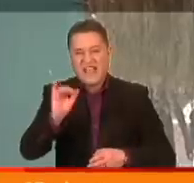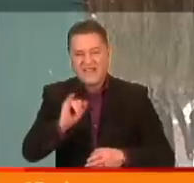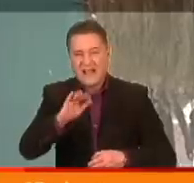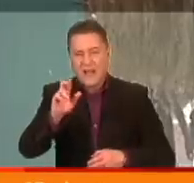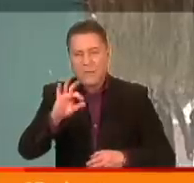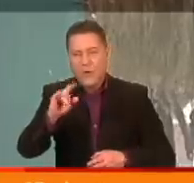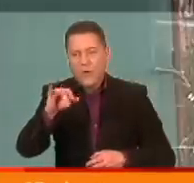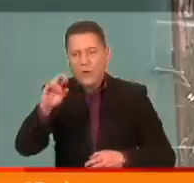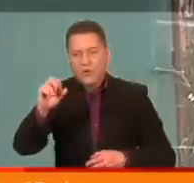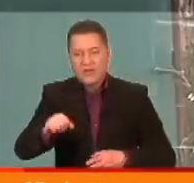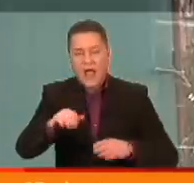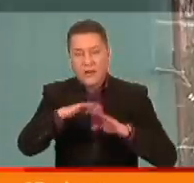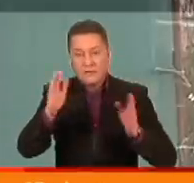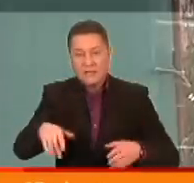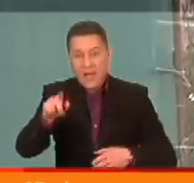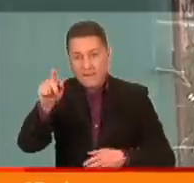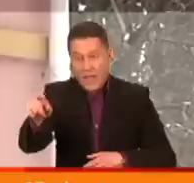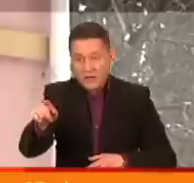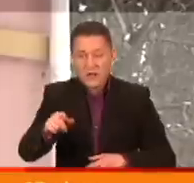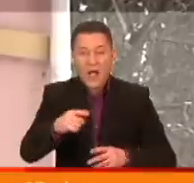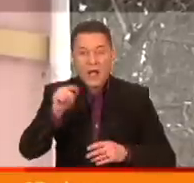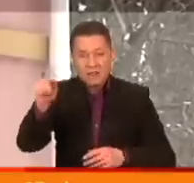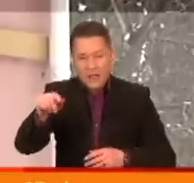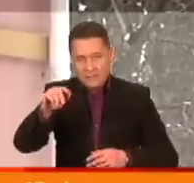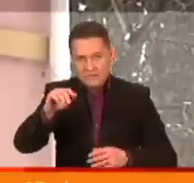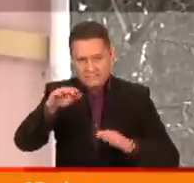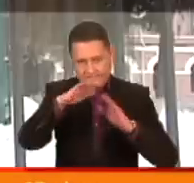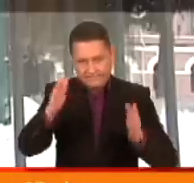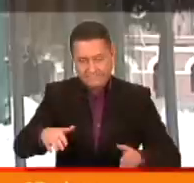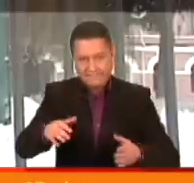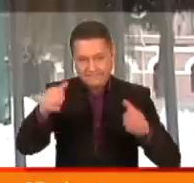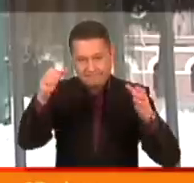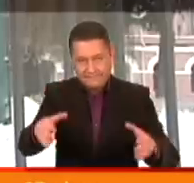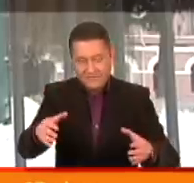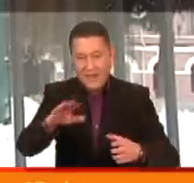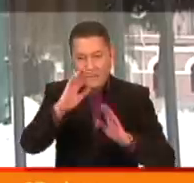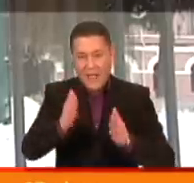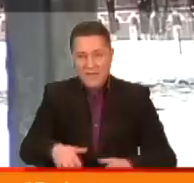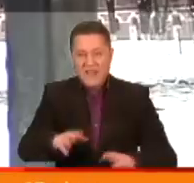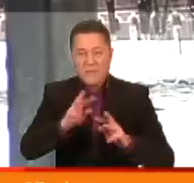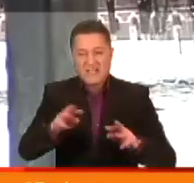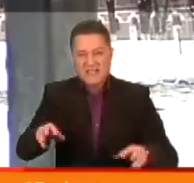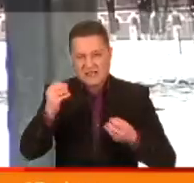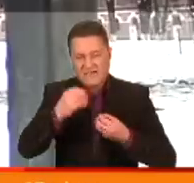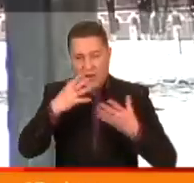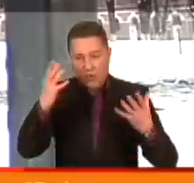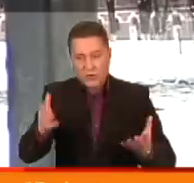подвір'ї гігантський намет, у наметі Суворов. А доля його у наказі Міністерства культури, що вийшов